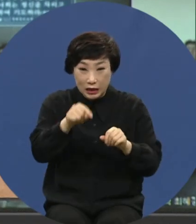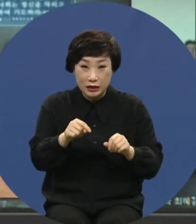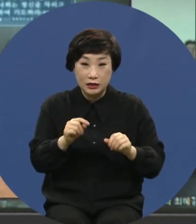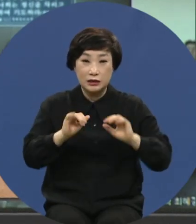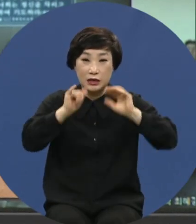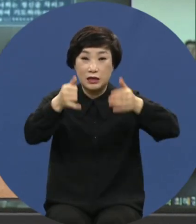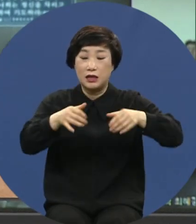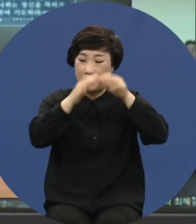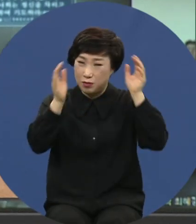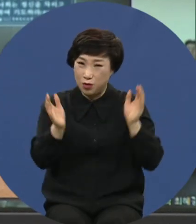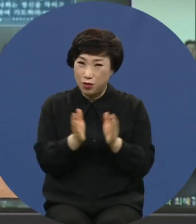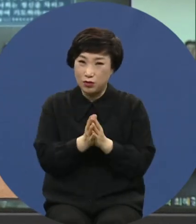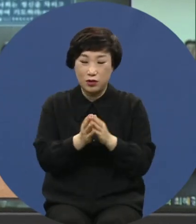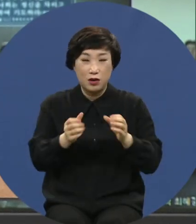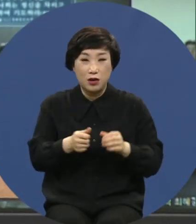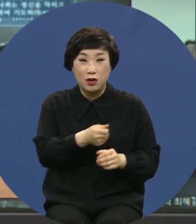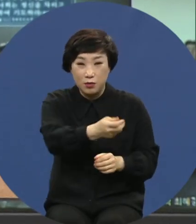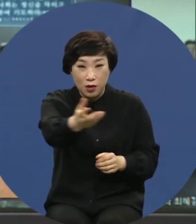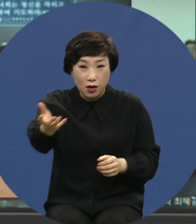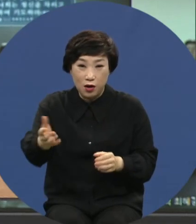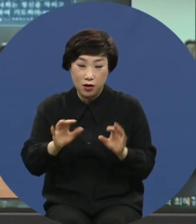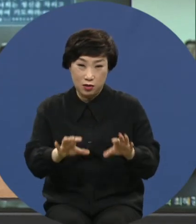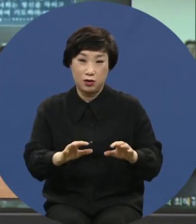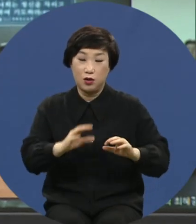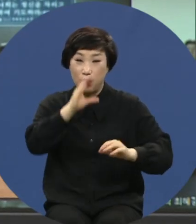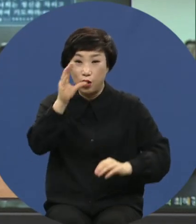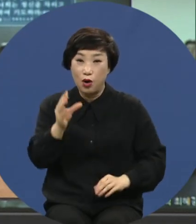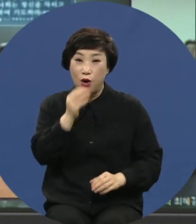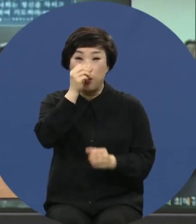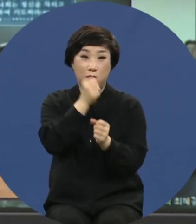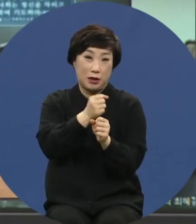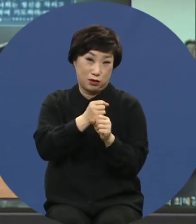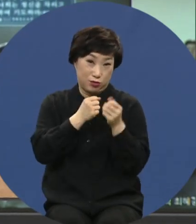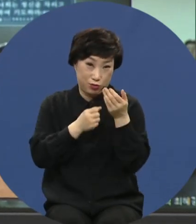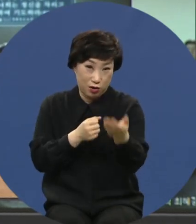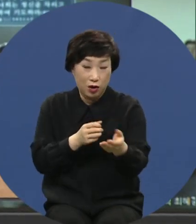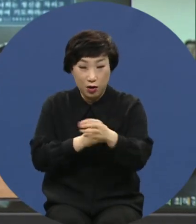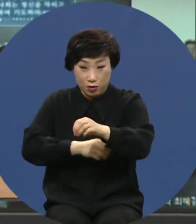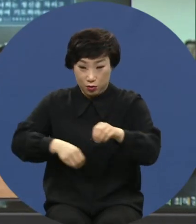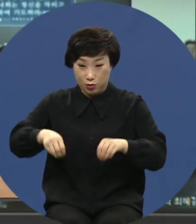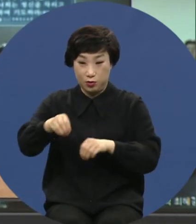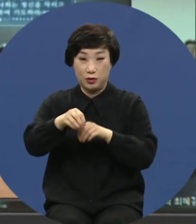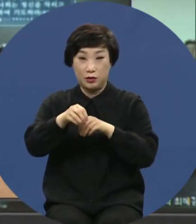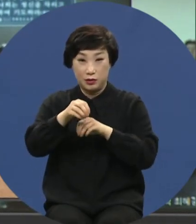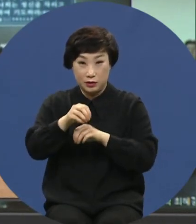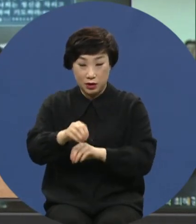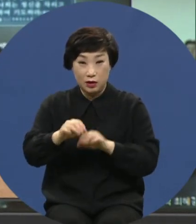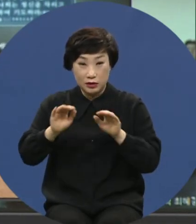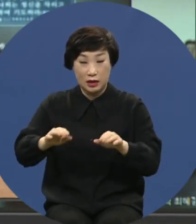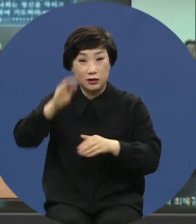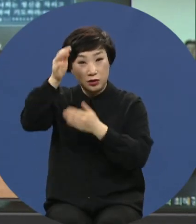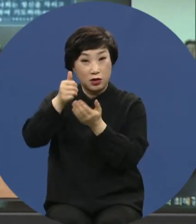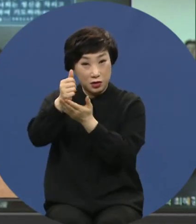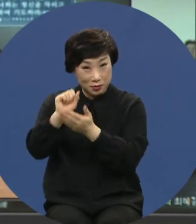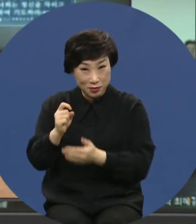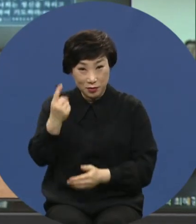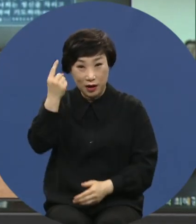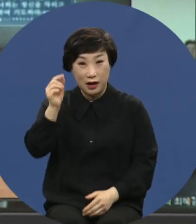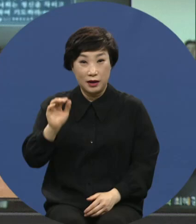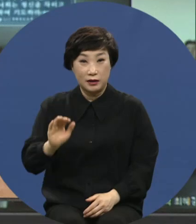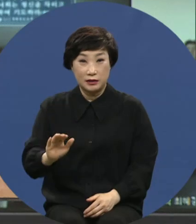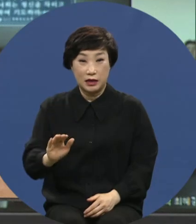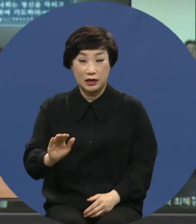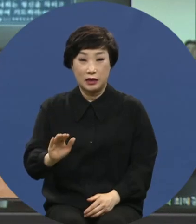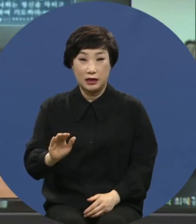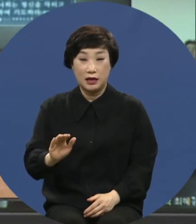모든 것에게 뿌려 거룩하게 만들었거든. 하물며 성령으로